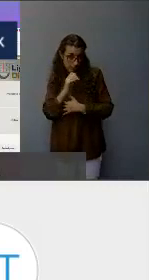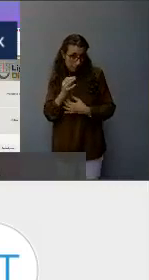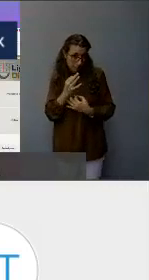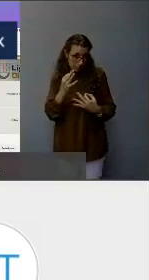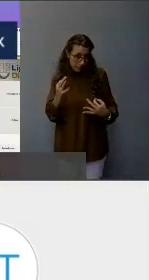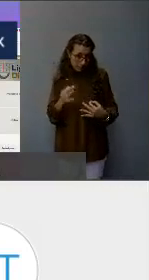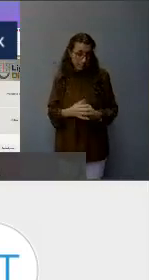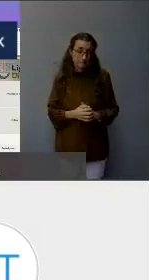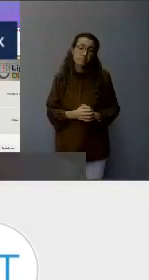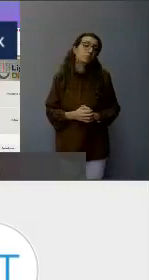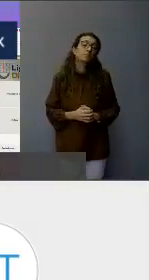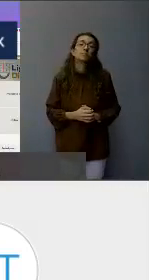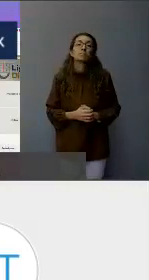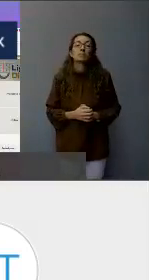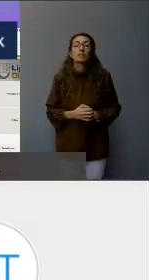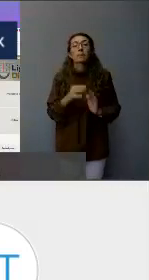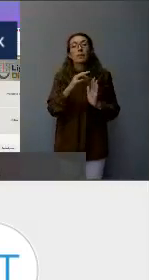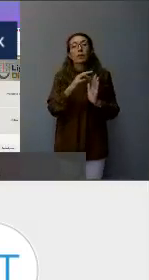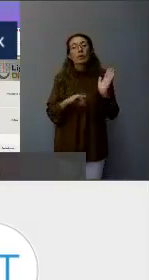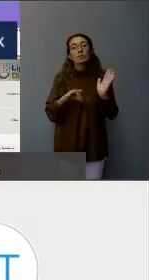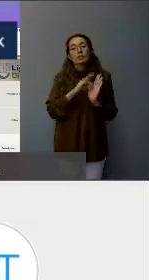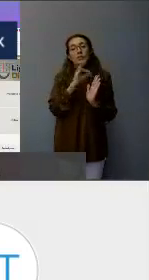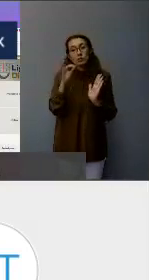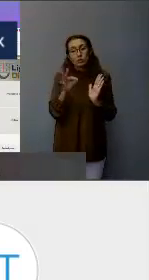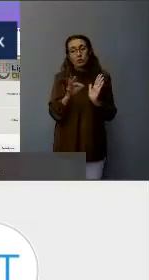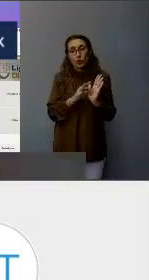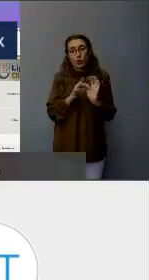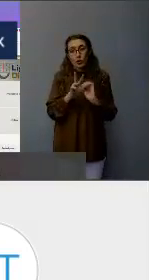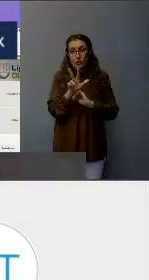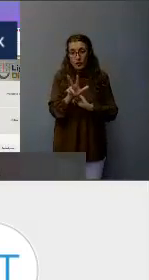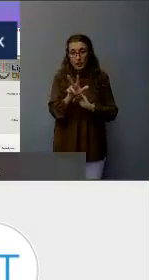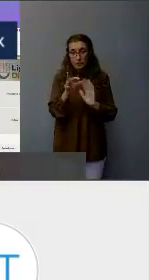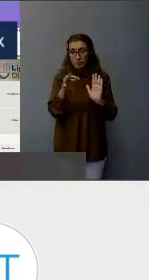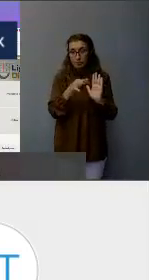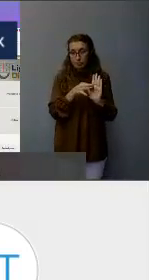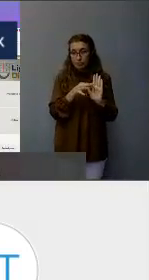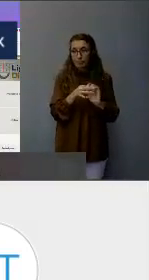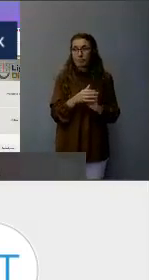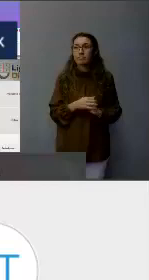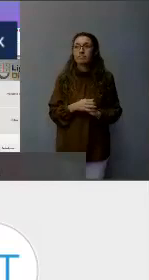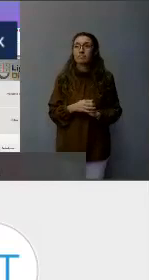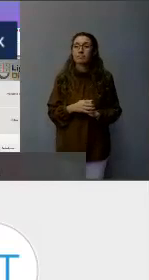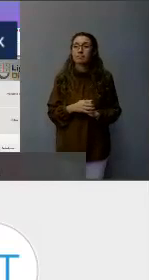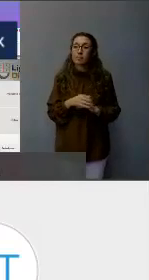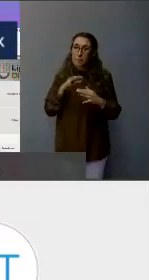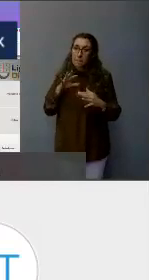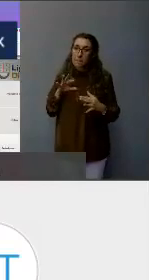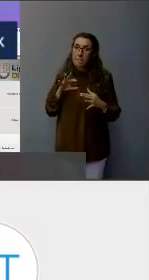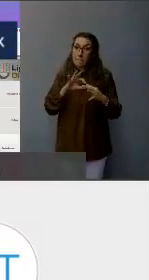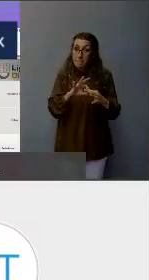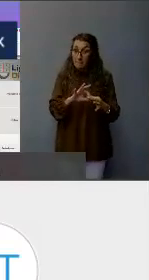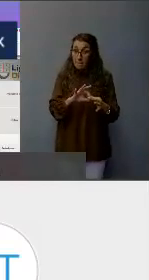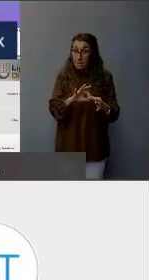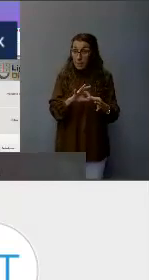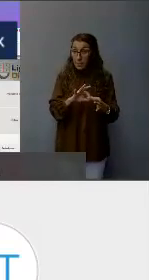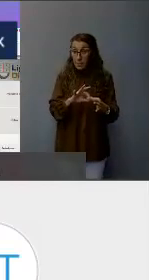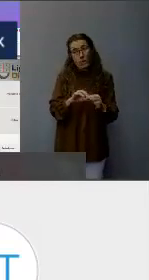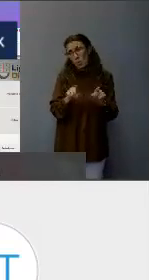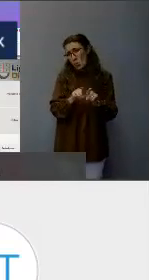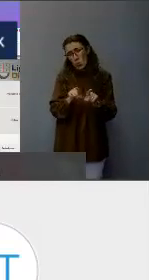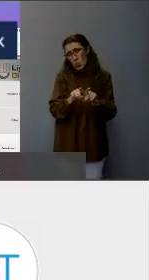nord e del giorno numero 3 richiama colleghi anche in questo caso